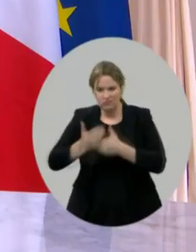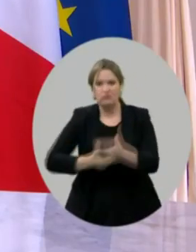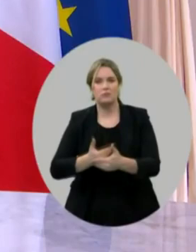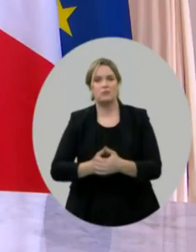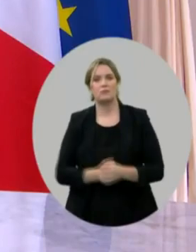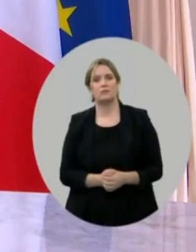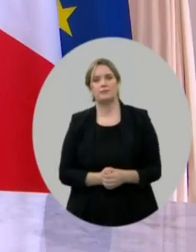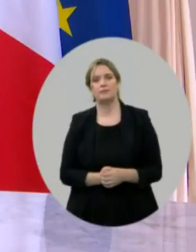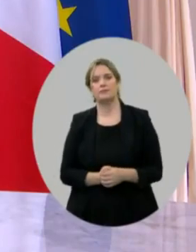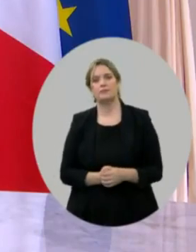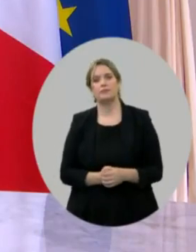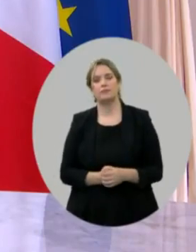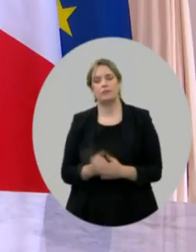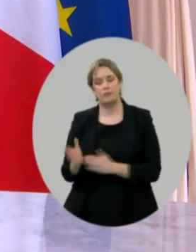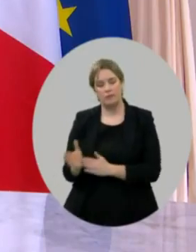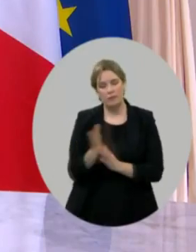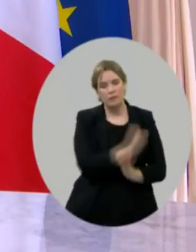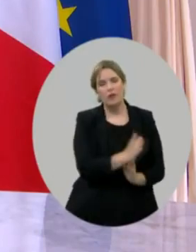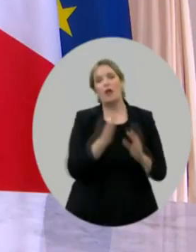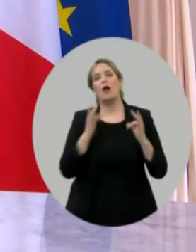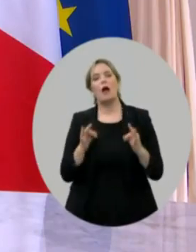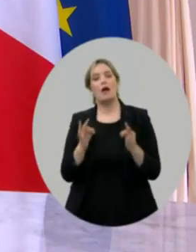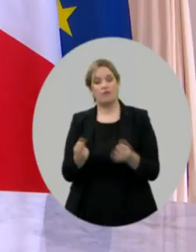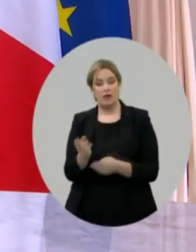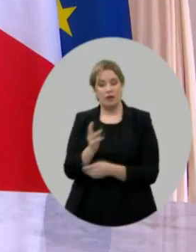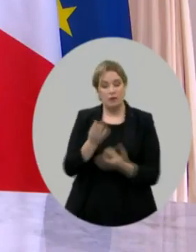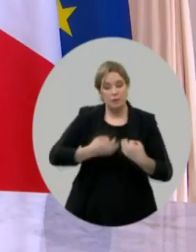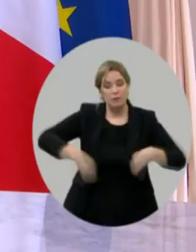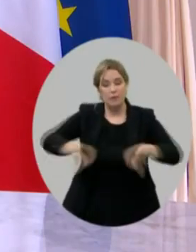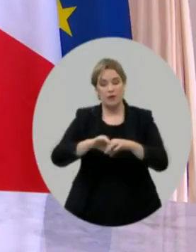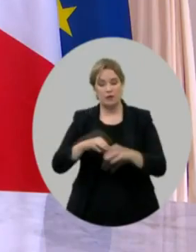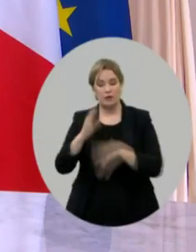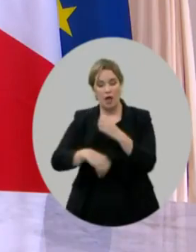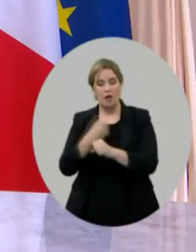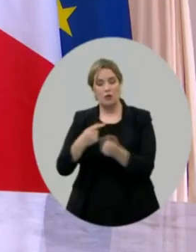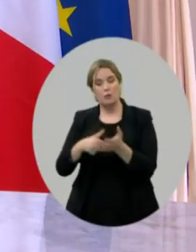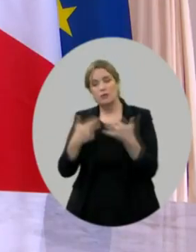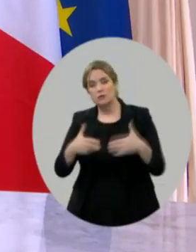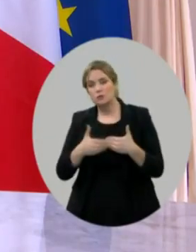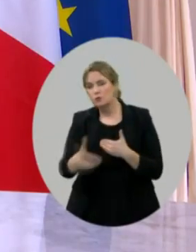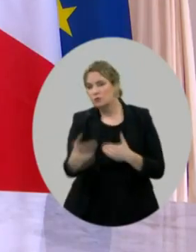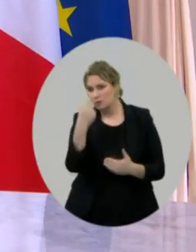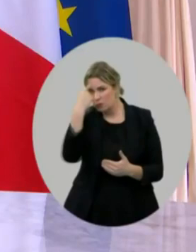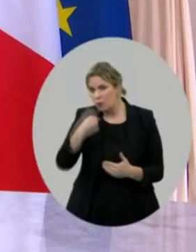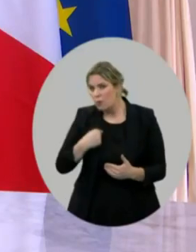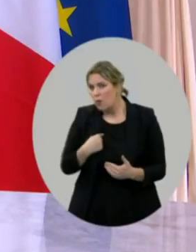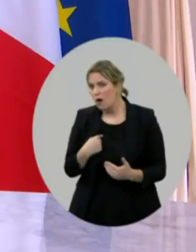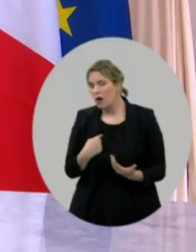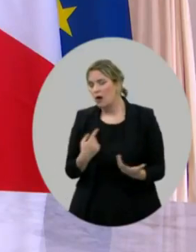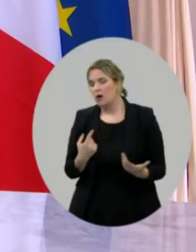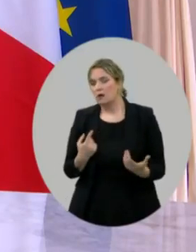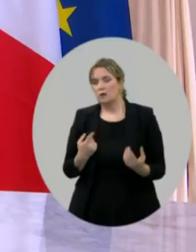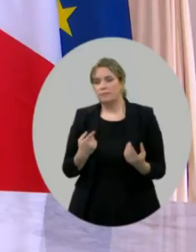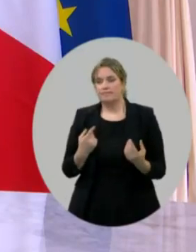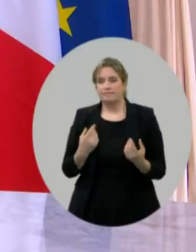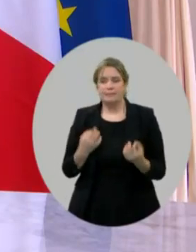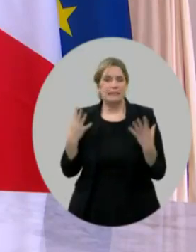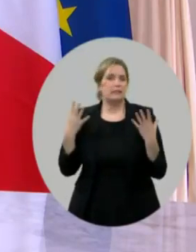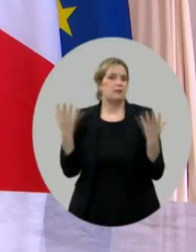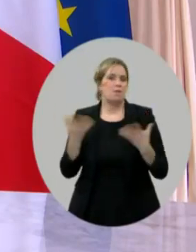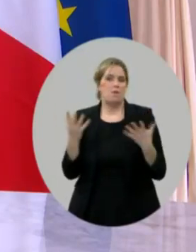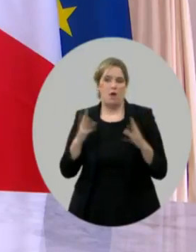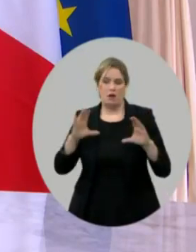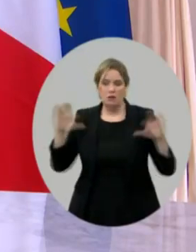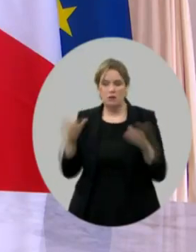Enfin, sur le plan national, l'année 2018 sera à mes yeux celle de la cohésion de la